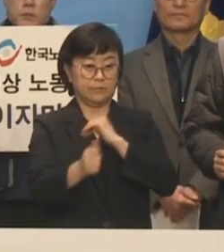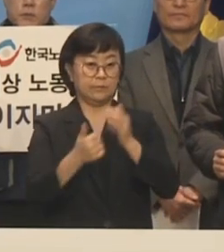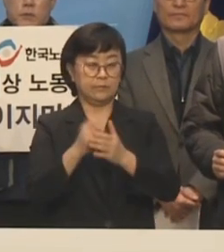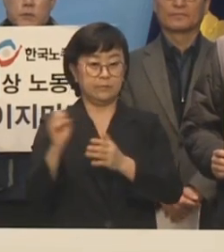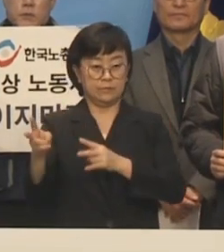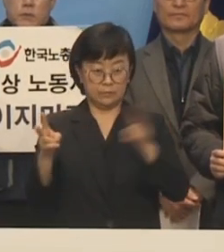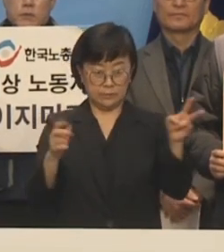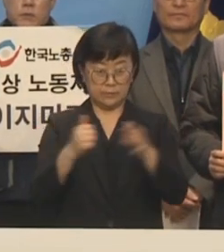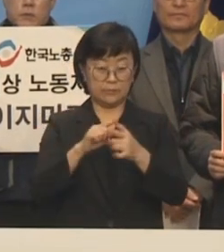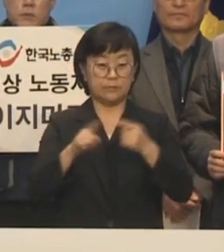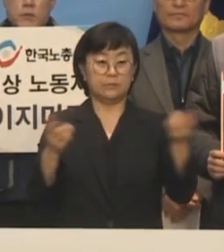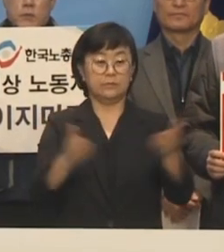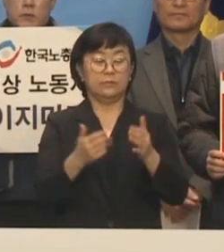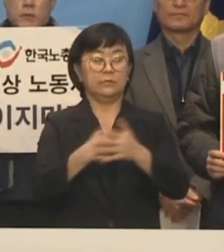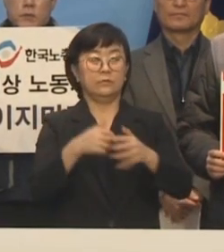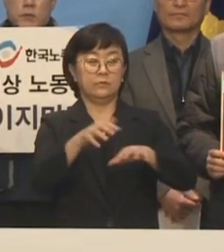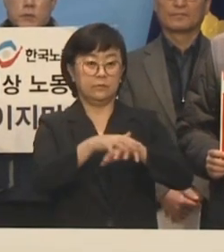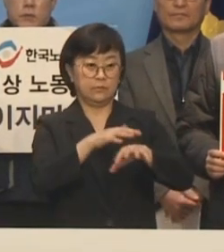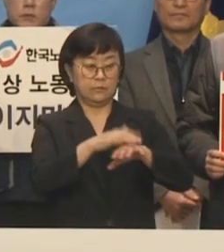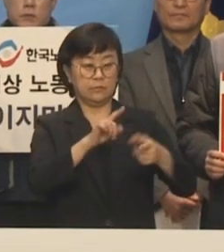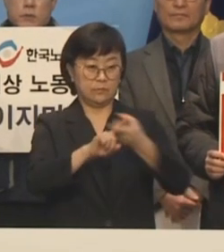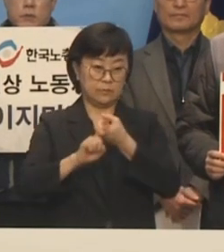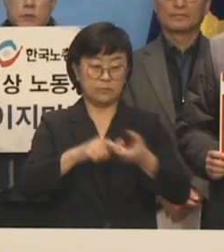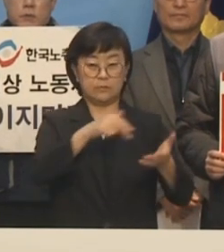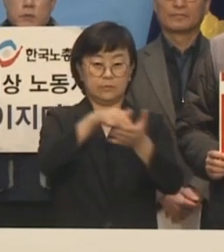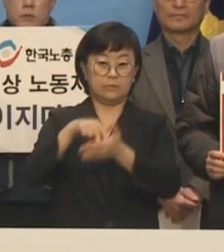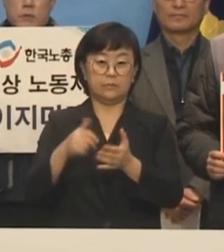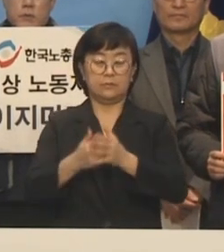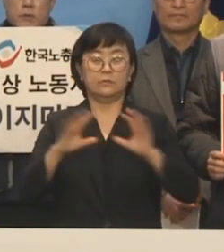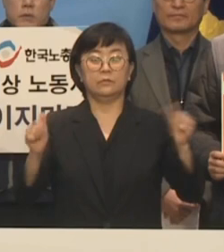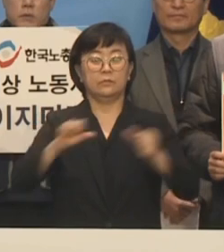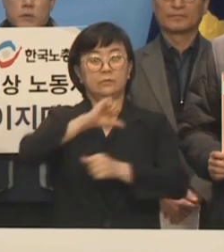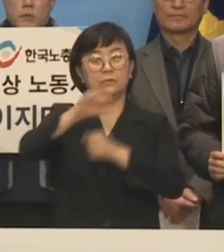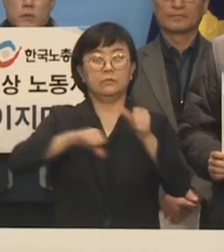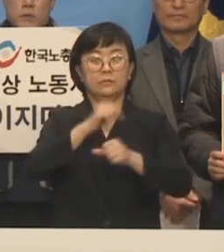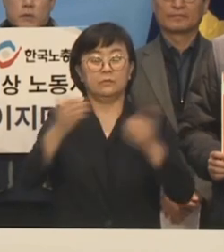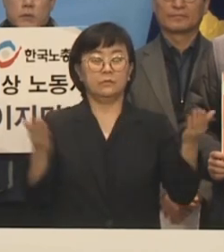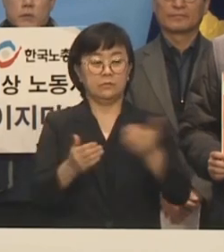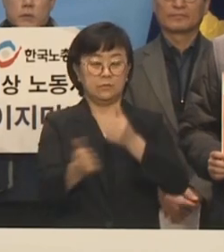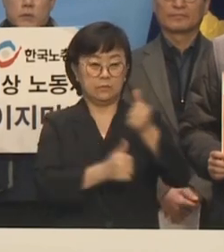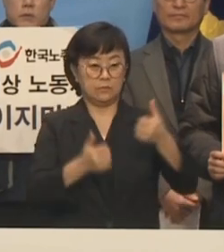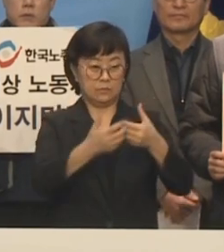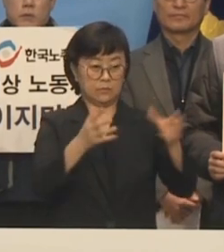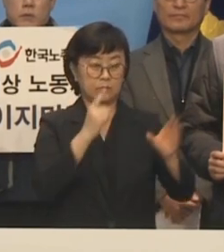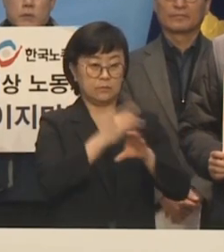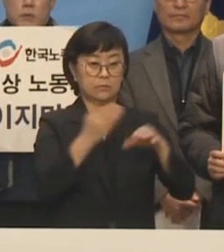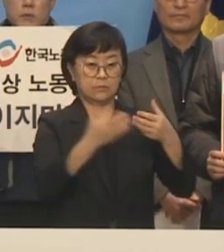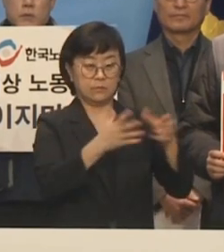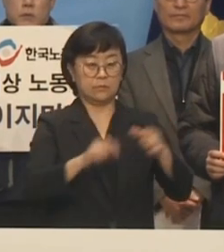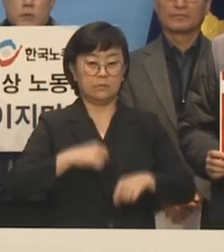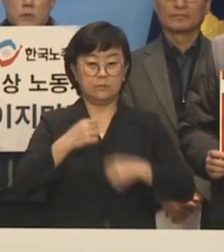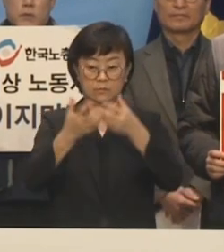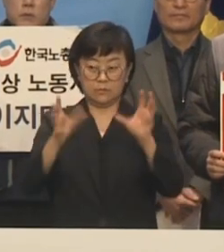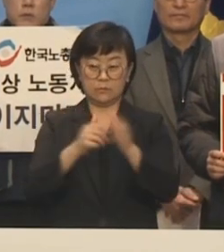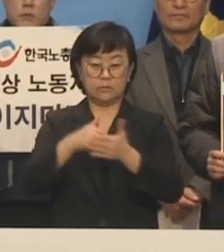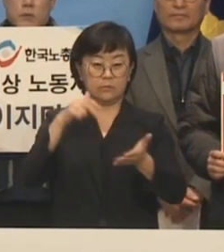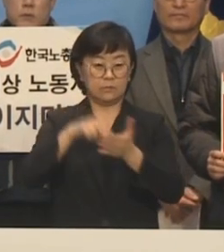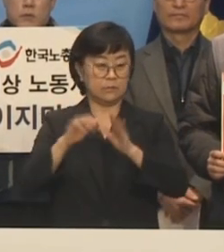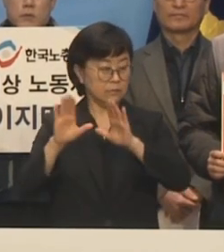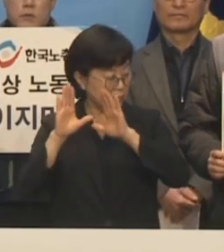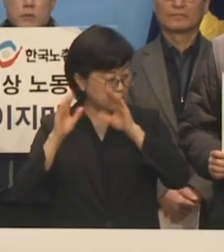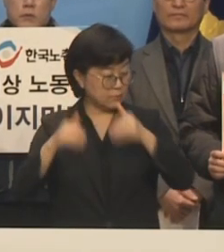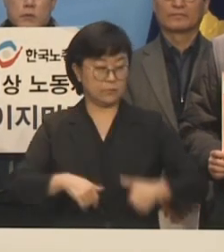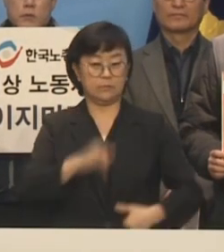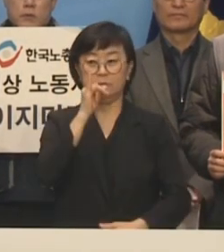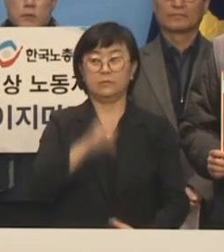양대 노동조합 총연맹의 입장과 국회 환경노동위원회 더불어민주당, 정의당의 목소리에 귀 기울여야